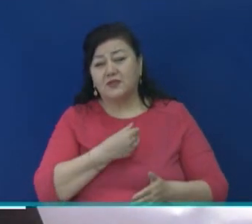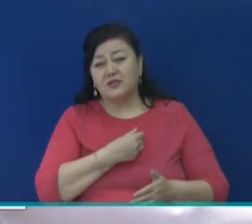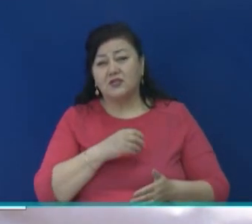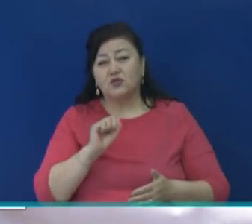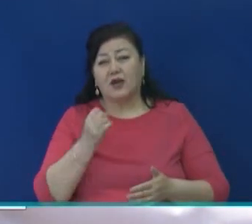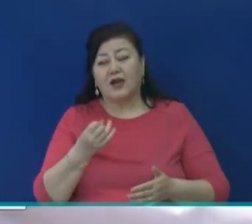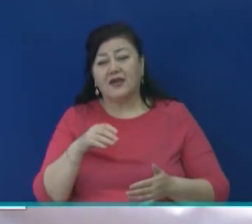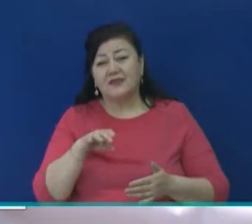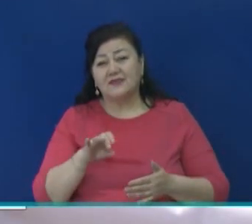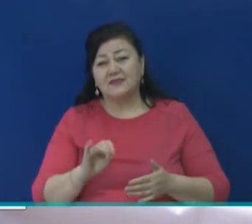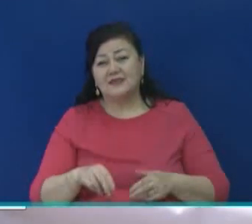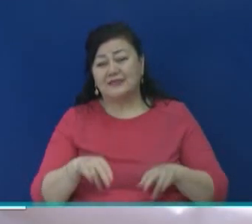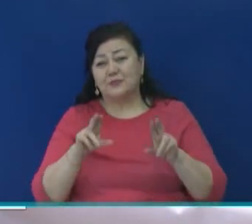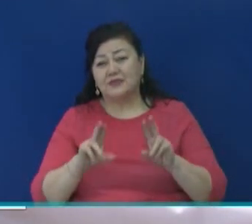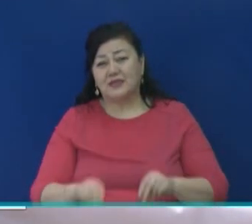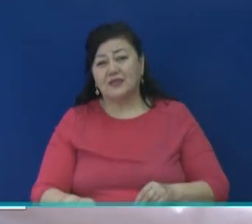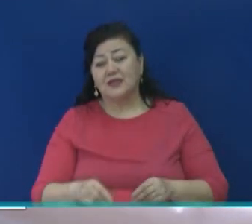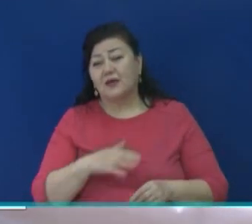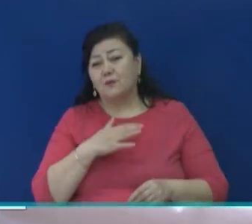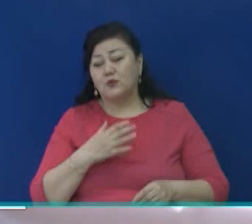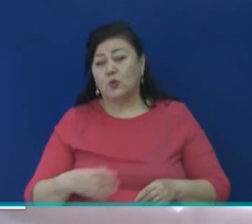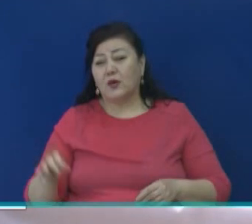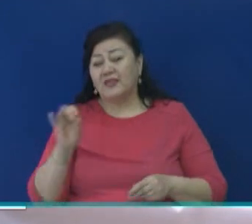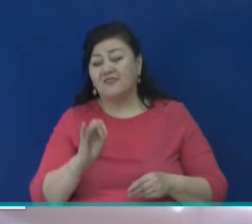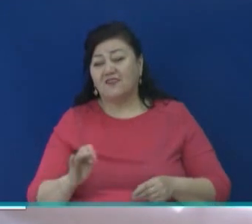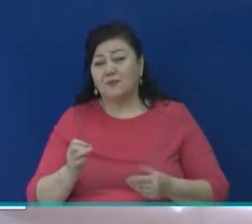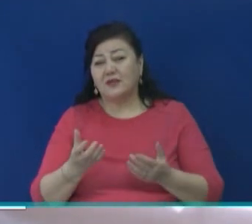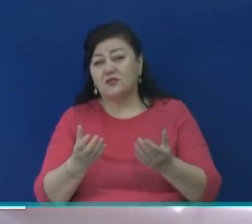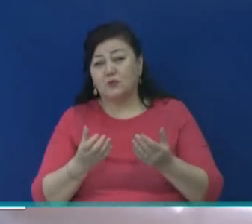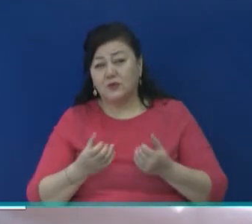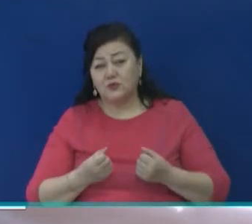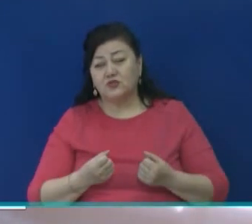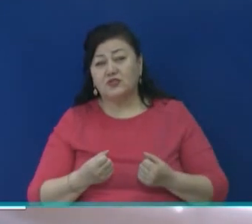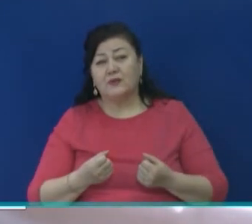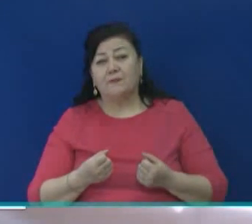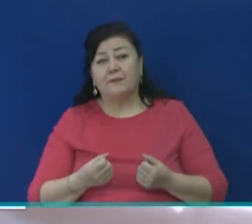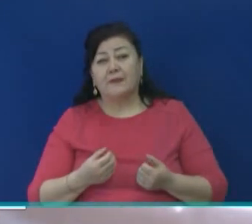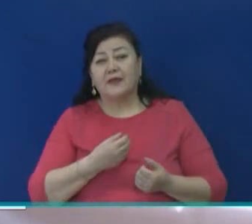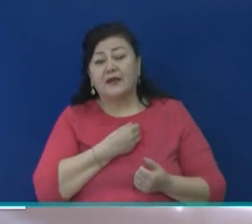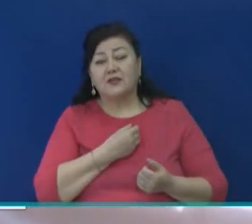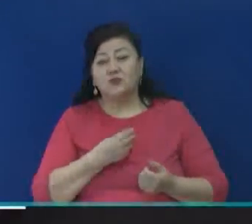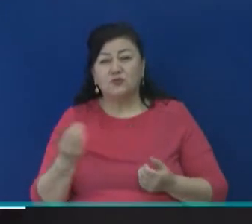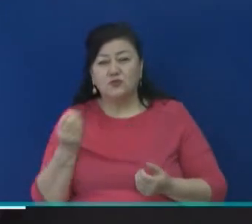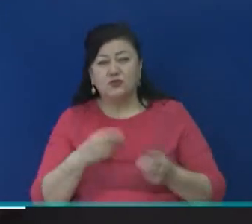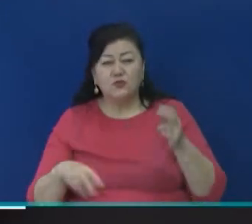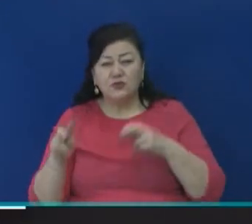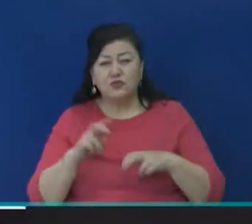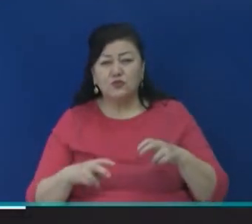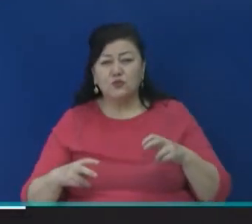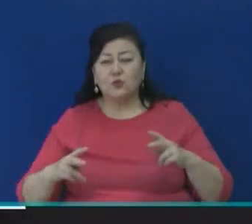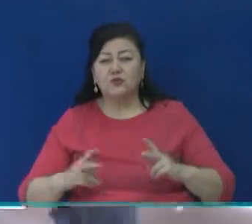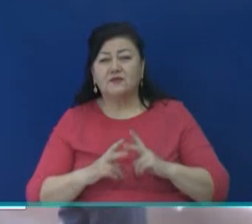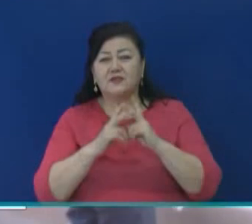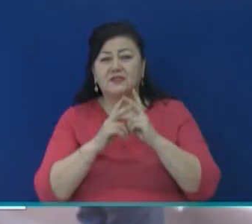открытых дверей Я получил много информации о своей специальности в университете алихана богиханова сейчас я всё ещё в поиске университета для обучения